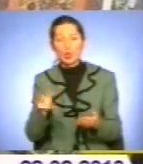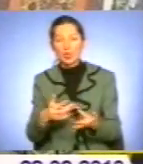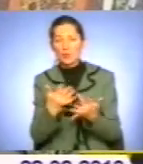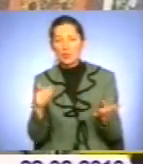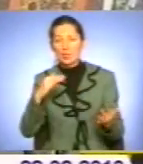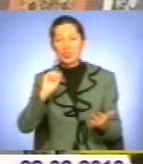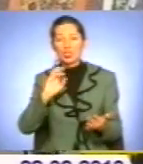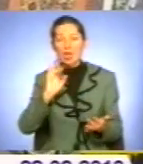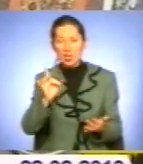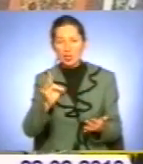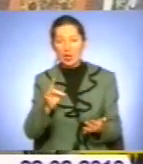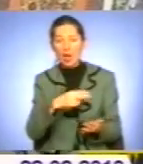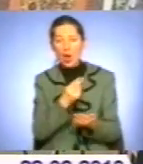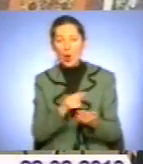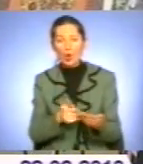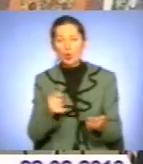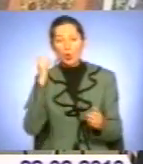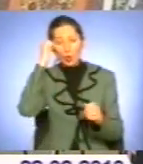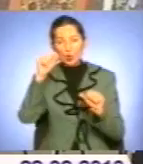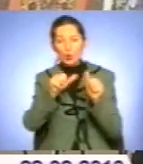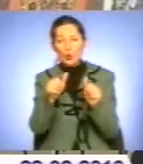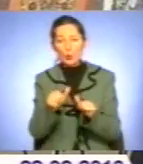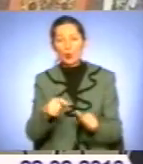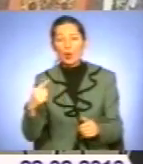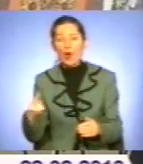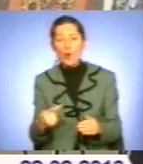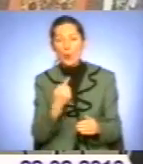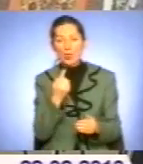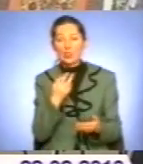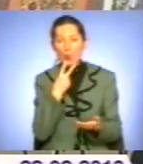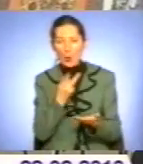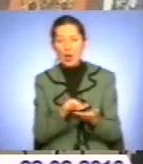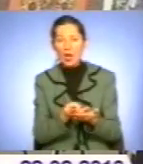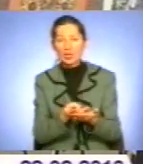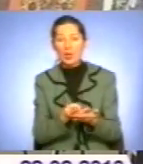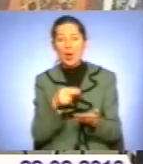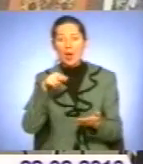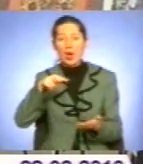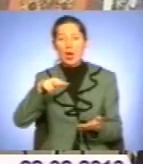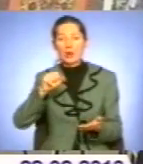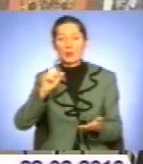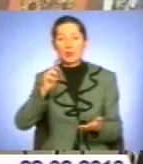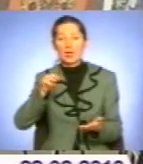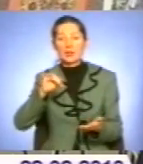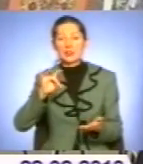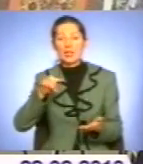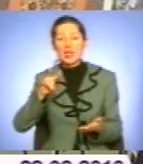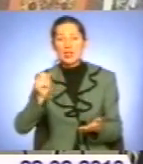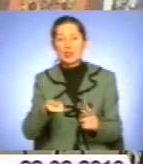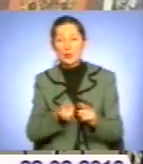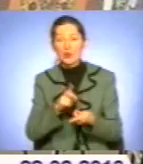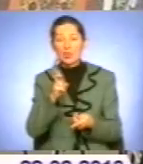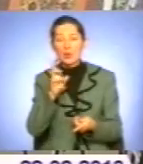образотворчих. Тут і скульптура, до речі, перше представлена пластилини, які переведені у бронзу.